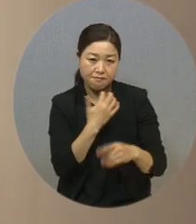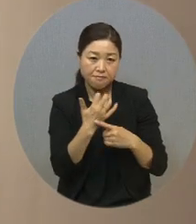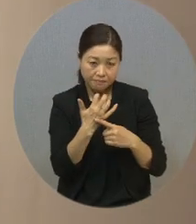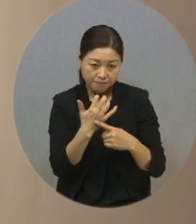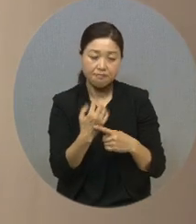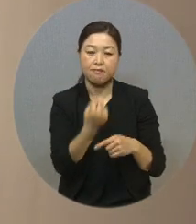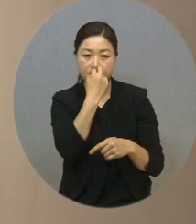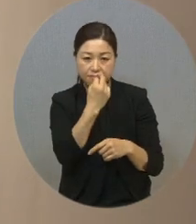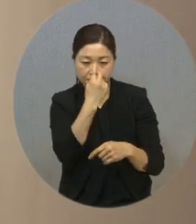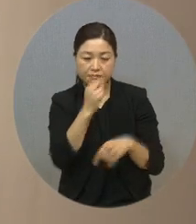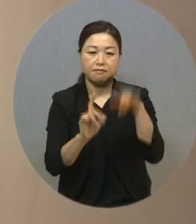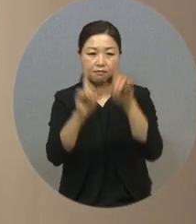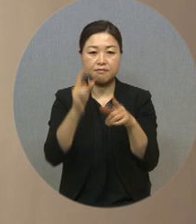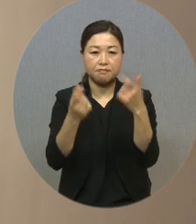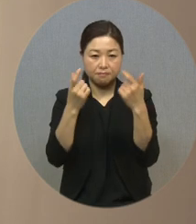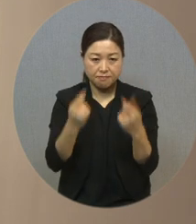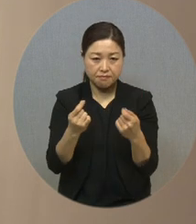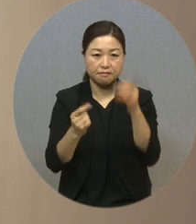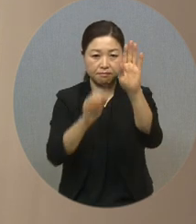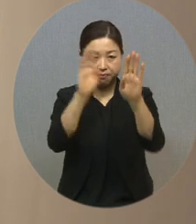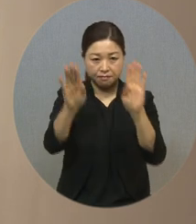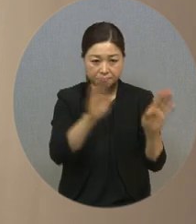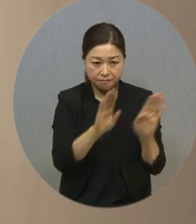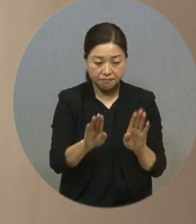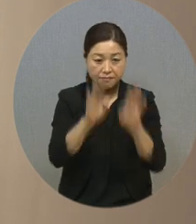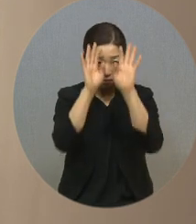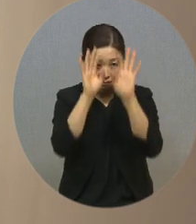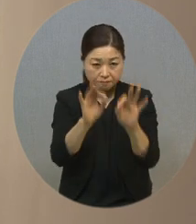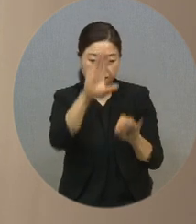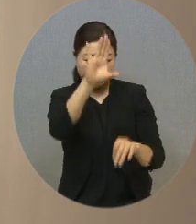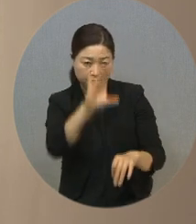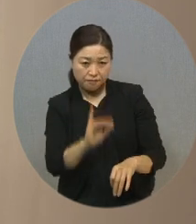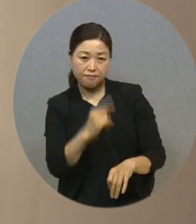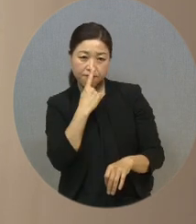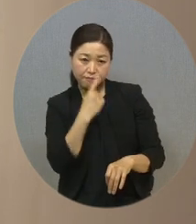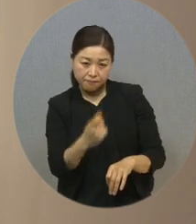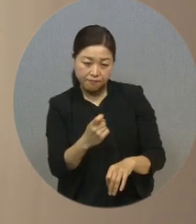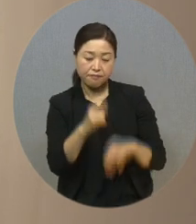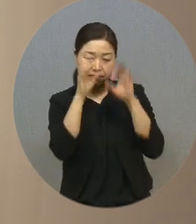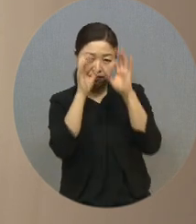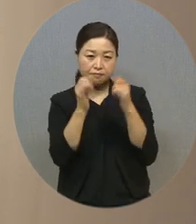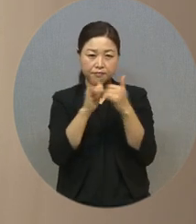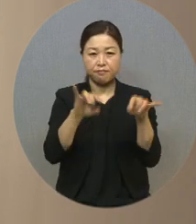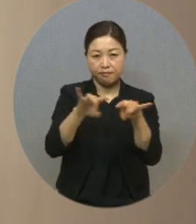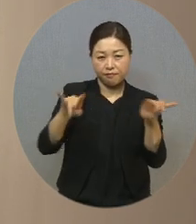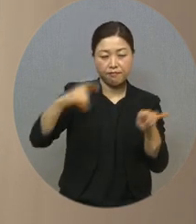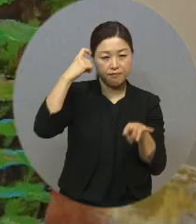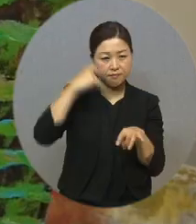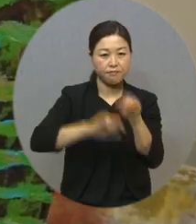생명체인 양 조화롭게 어우러져 보는 사람에게 각기 다른 느낌을 주기도 합니다.